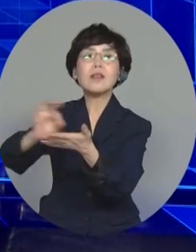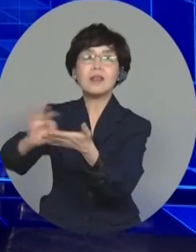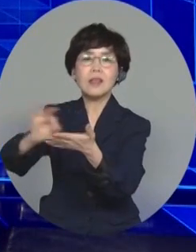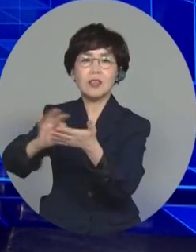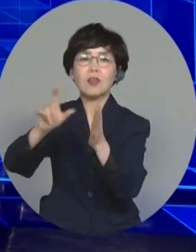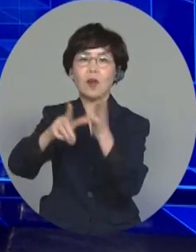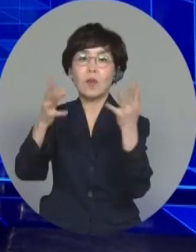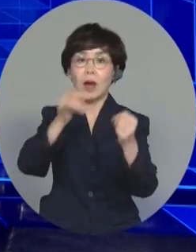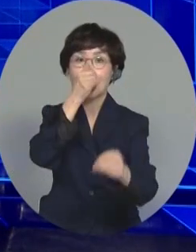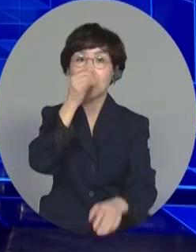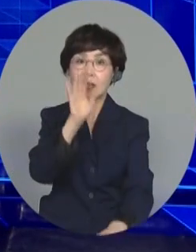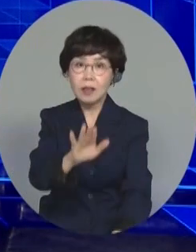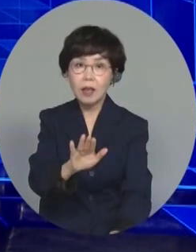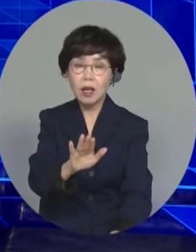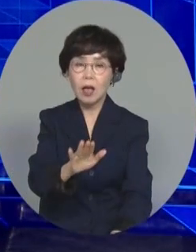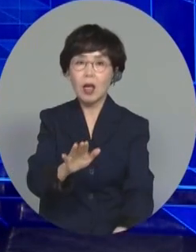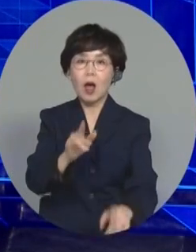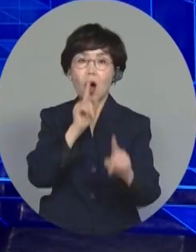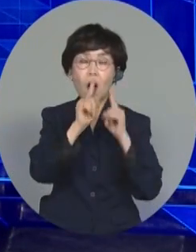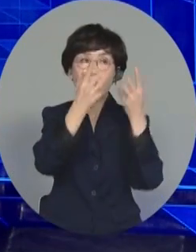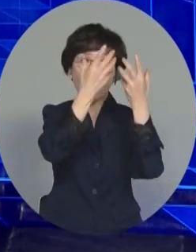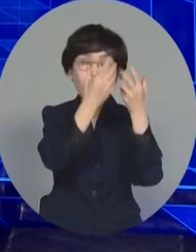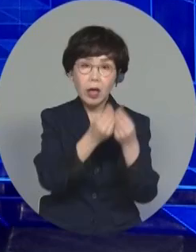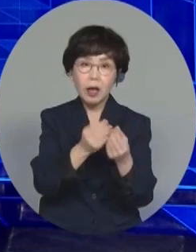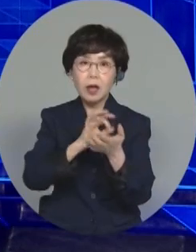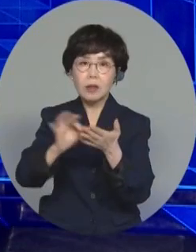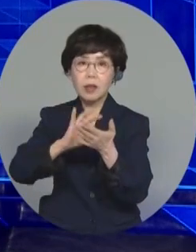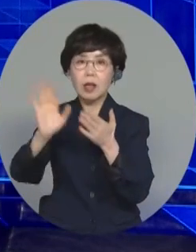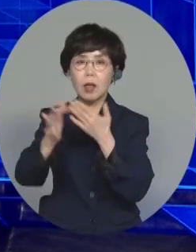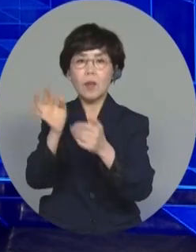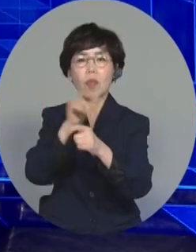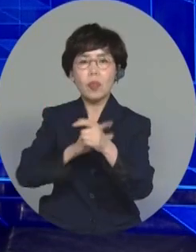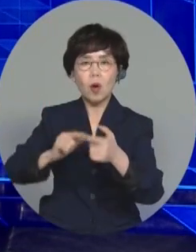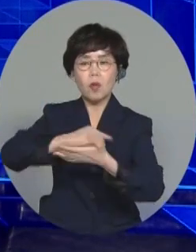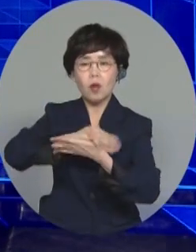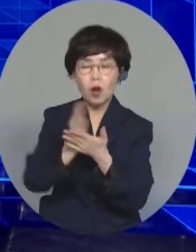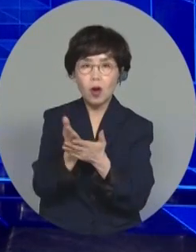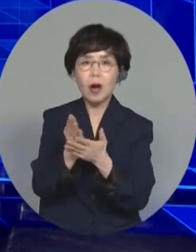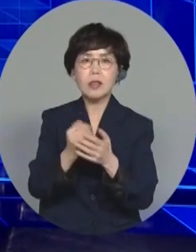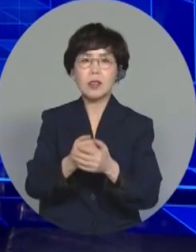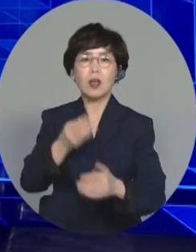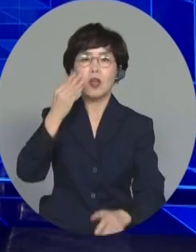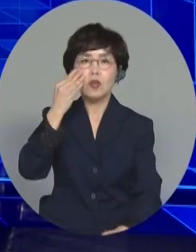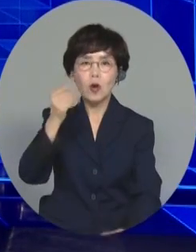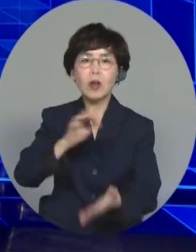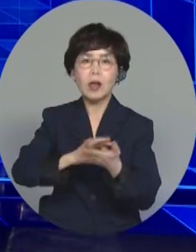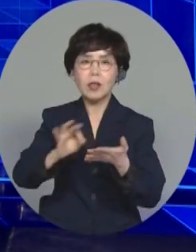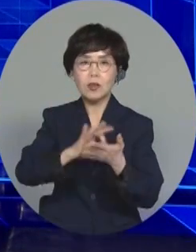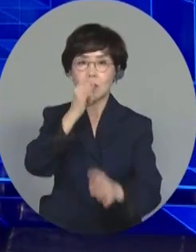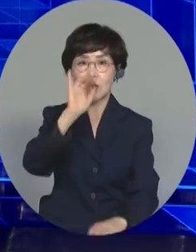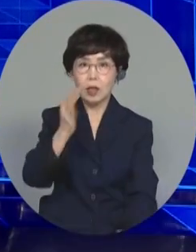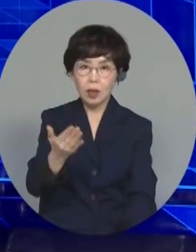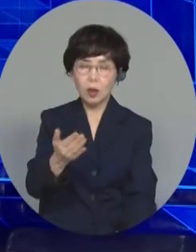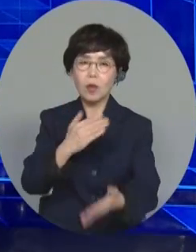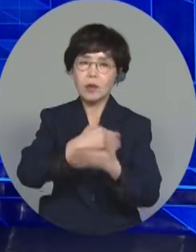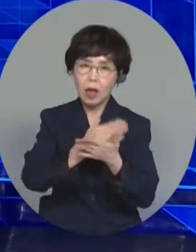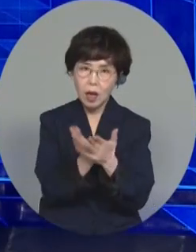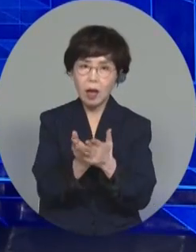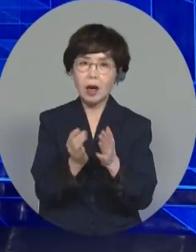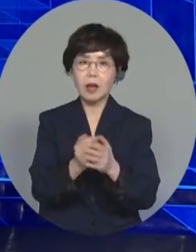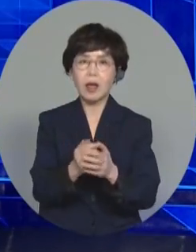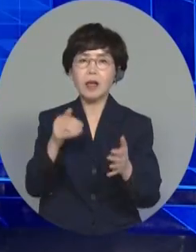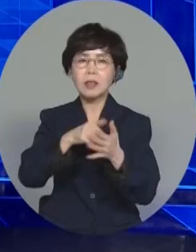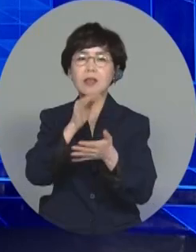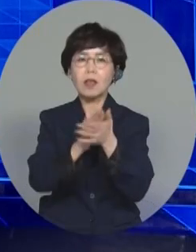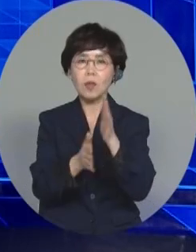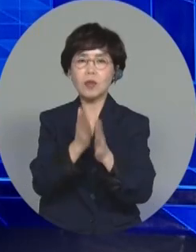적용이 되는 경우가 많은데요. 언어 모형이 적용이 되게 되면 훨씬 더 유연하게 적응적으로 사용을 할 수 있고요. 정말 다양하게 끝도